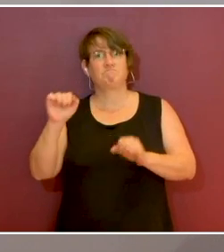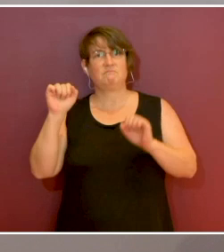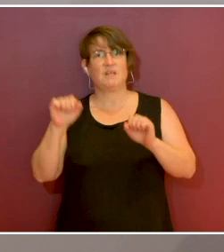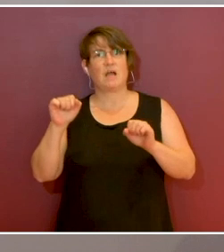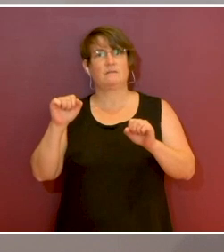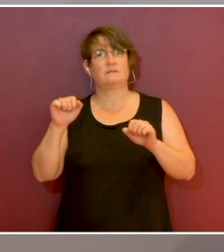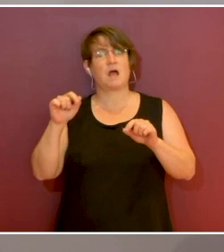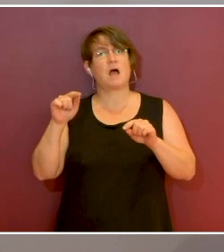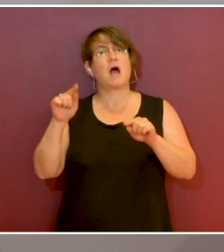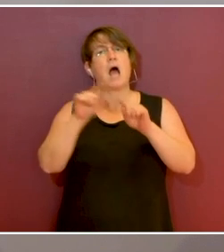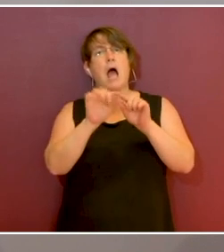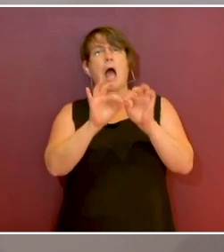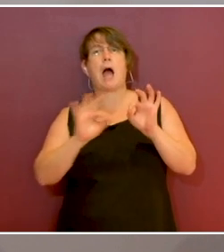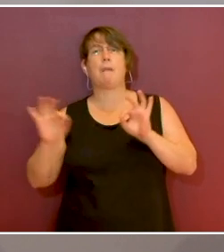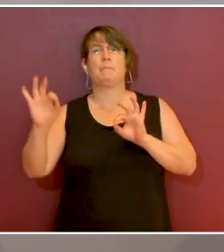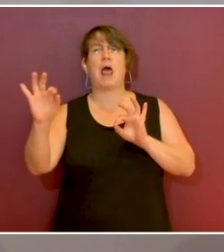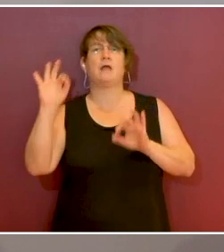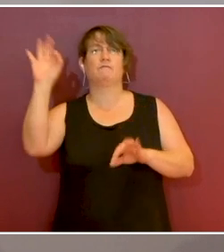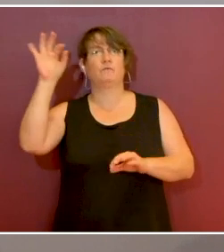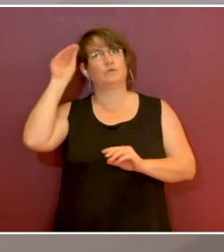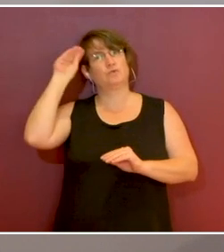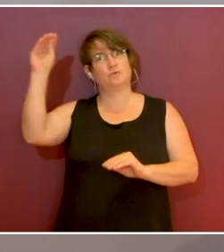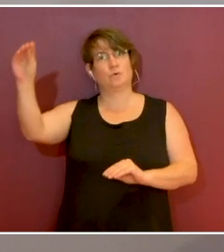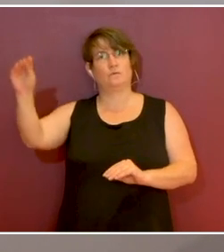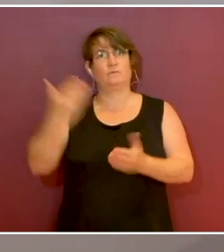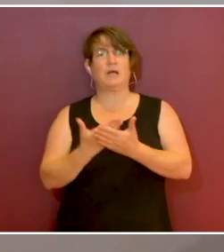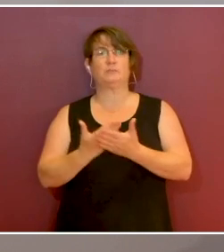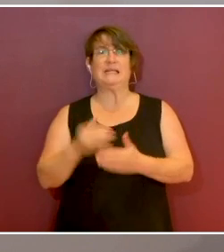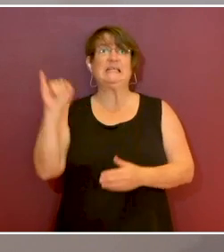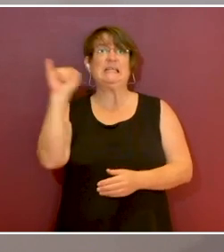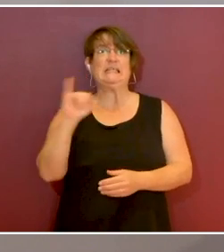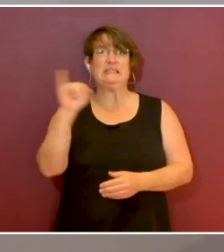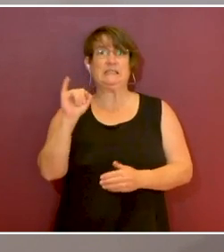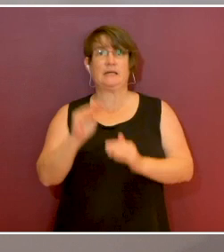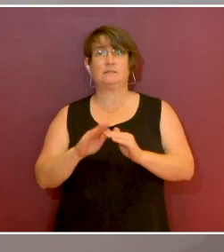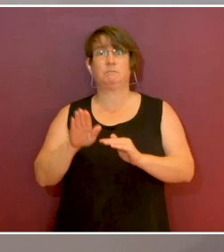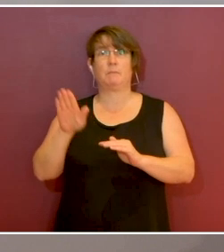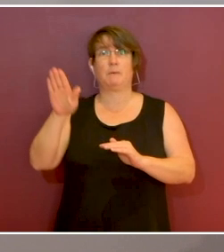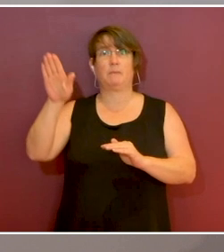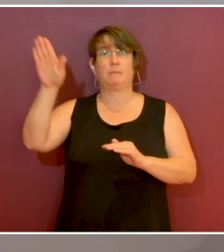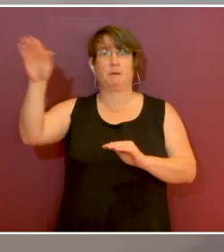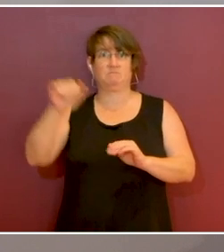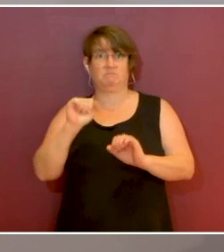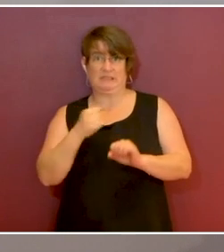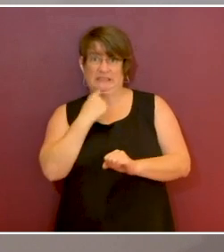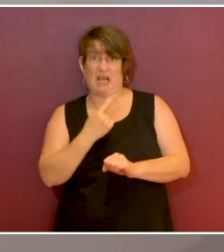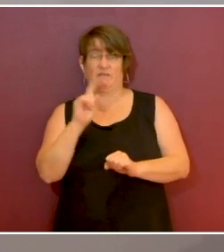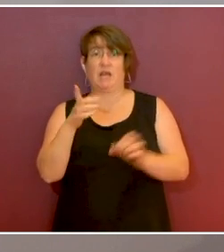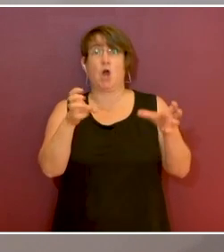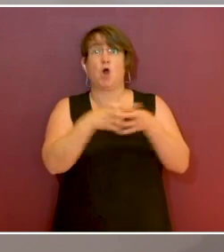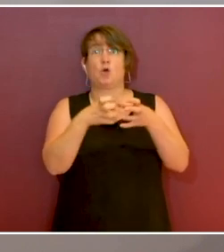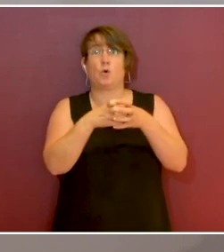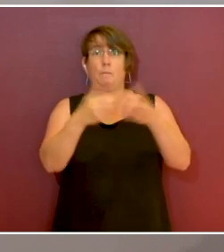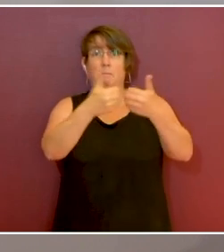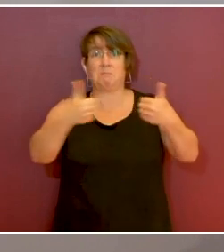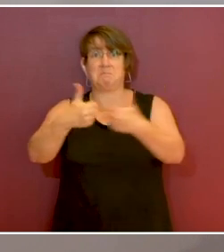ableiten? Sagen wir mal, die Inzidenzen steigen wieder, dann sagt man nicht, die Gruppen in den Kitas zum Beispiel müssen wieder getrennt werden oder die Erzieher müssen Maske